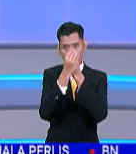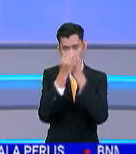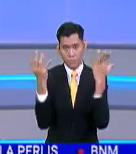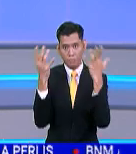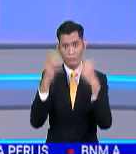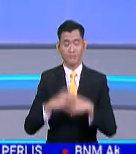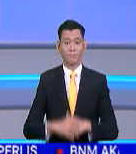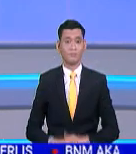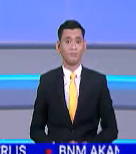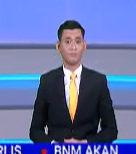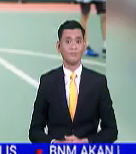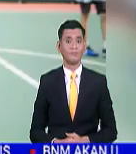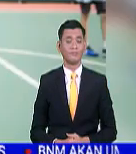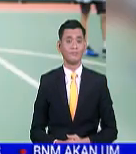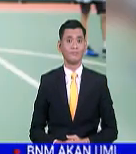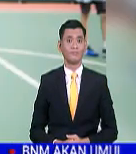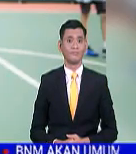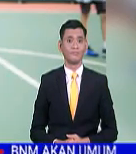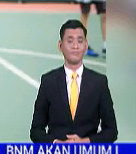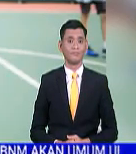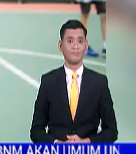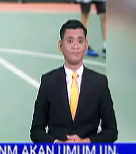Bakar.